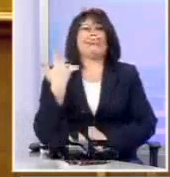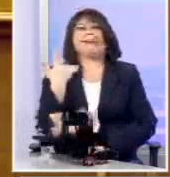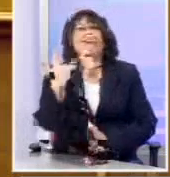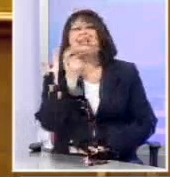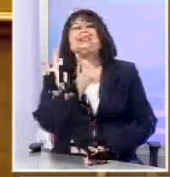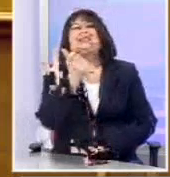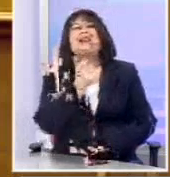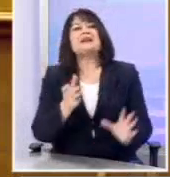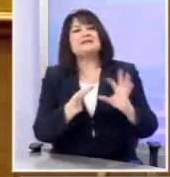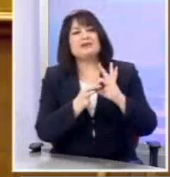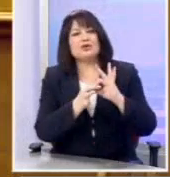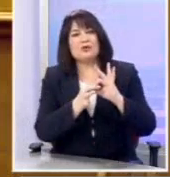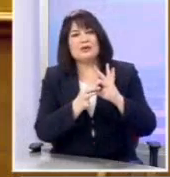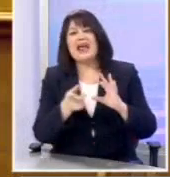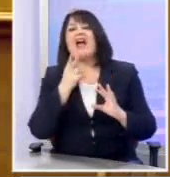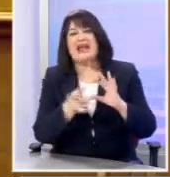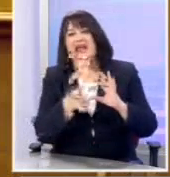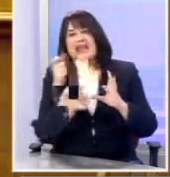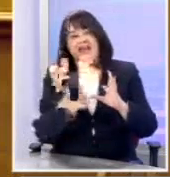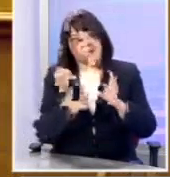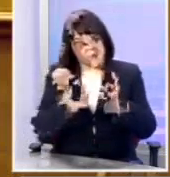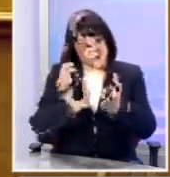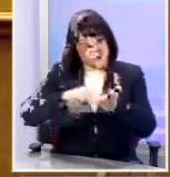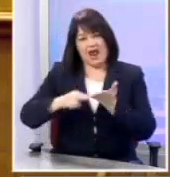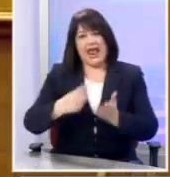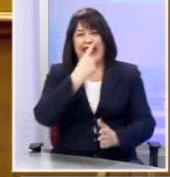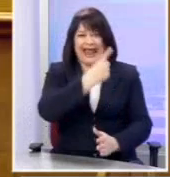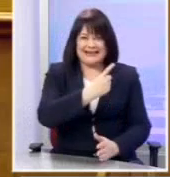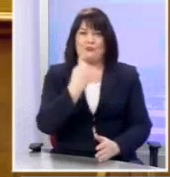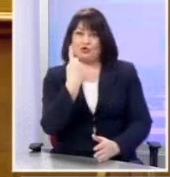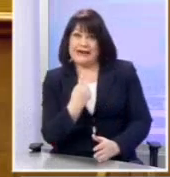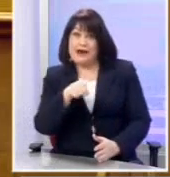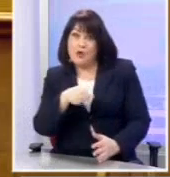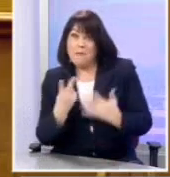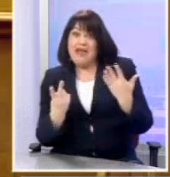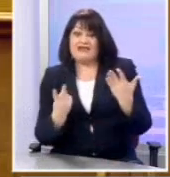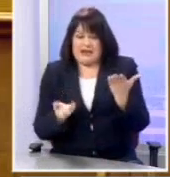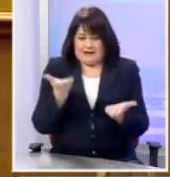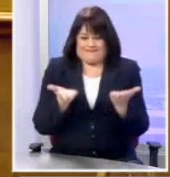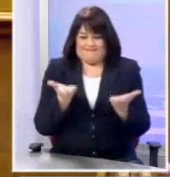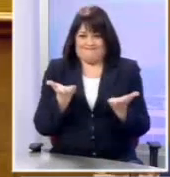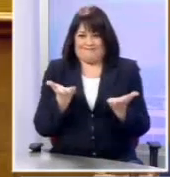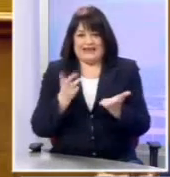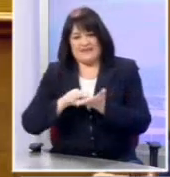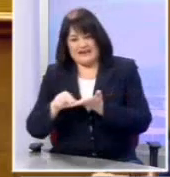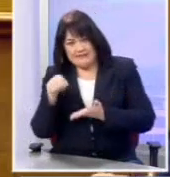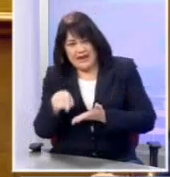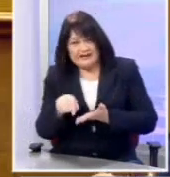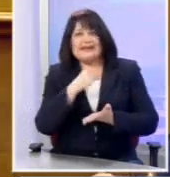συνταξιούχων προς ασφαλισμένους στο ΙΚΑ είναι σήμερα 1:1,7, ενώ για να ήταν οριακά